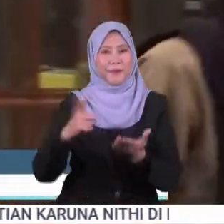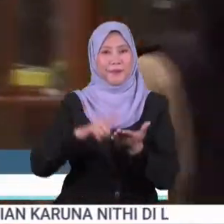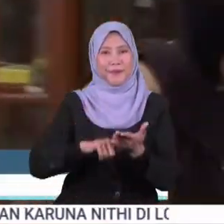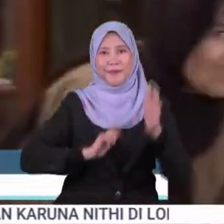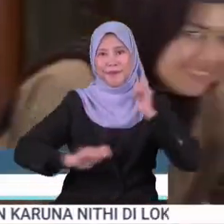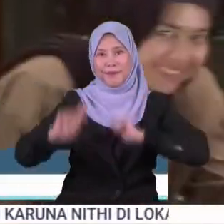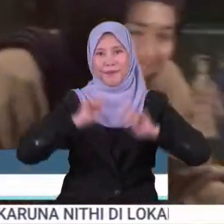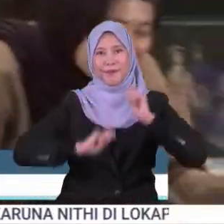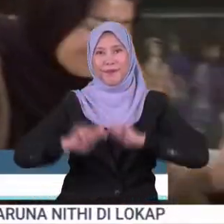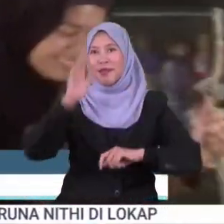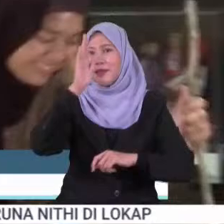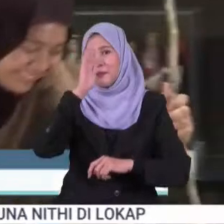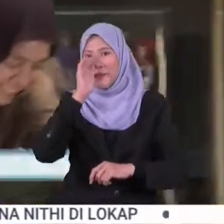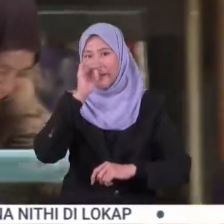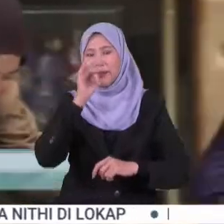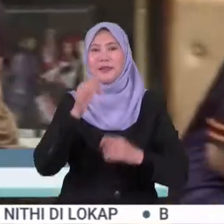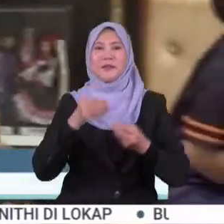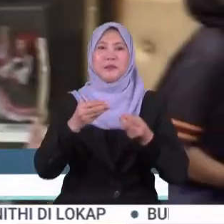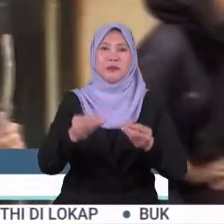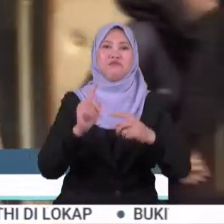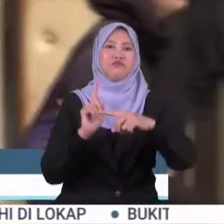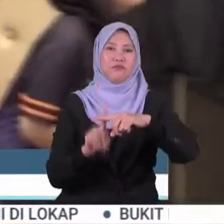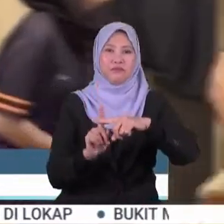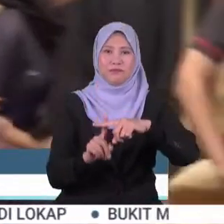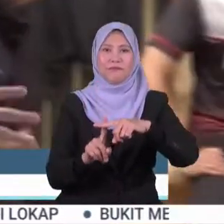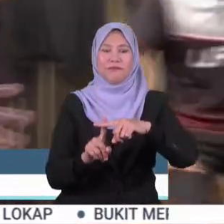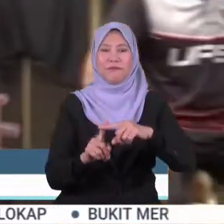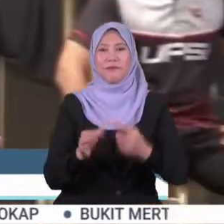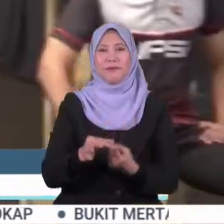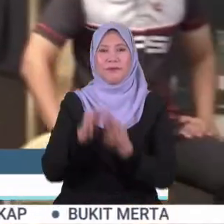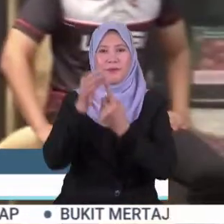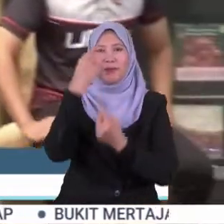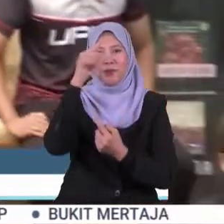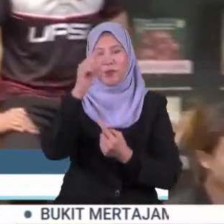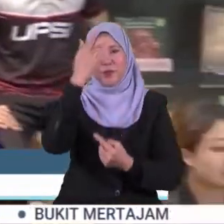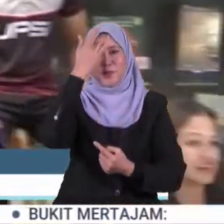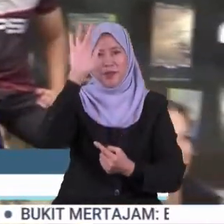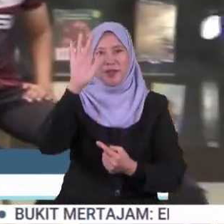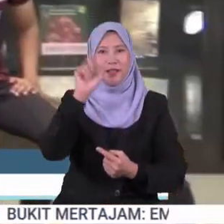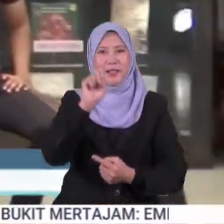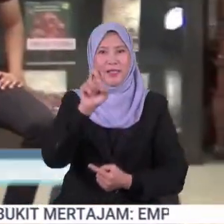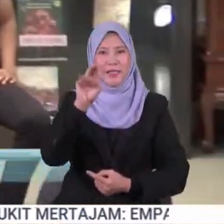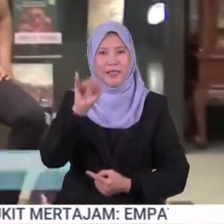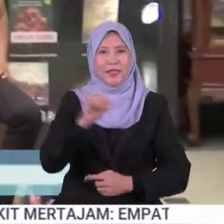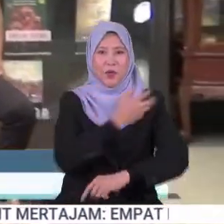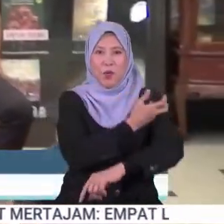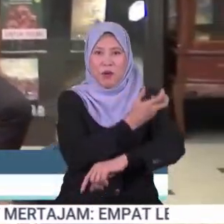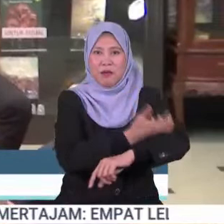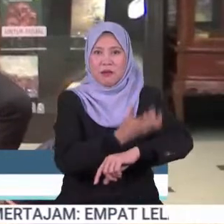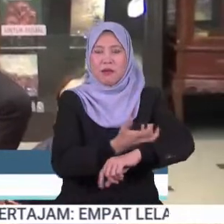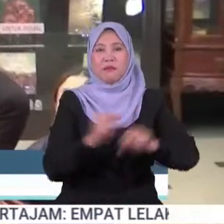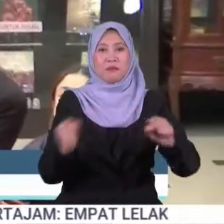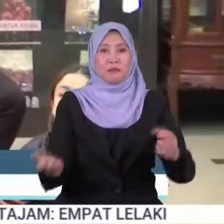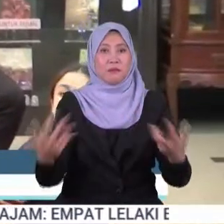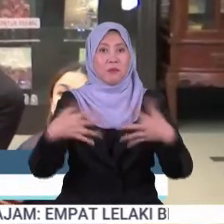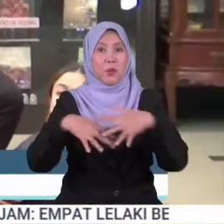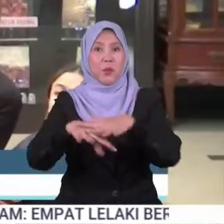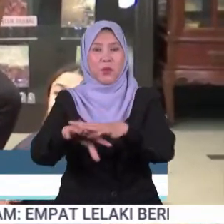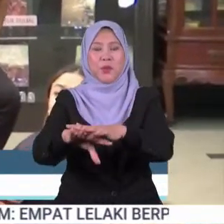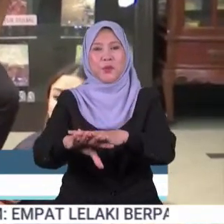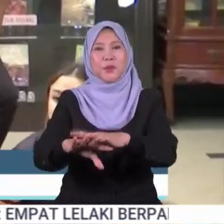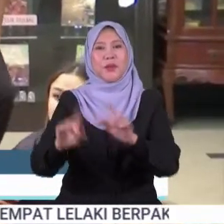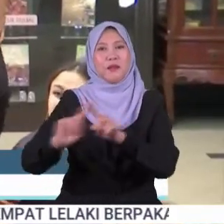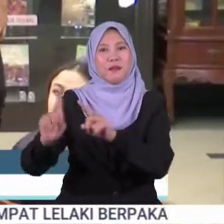Perkembangan teater di Melaka pastilah memberikan impak positif, terutama dalam melestarikan seni warisan yang menggabungkan